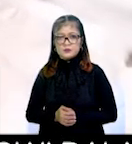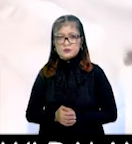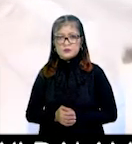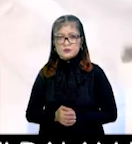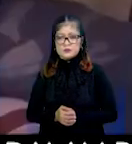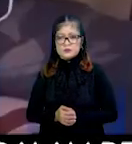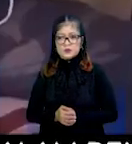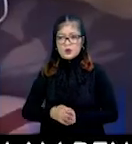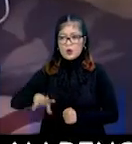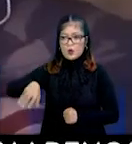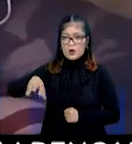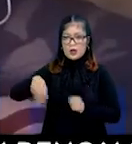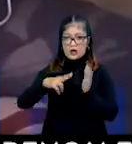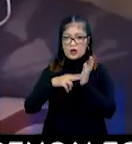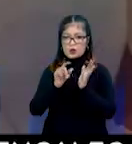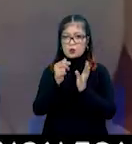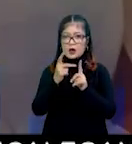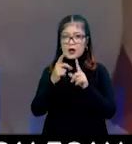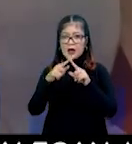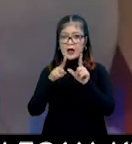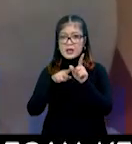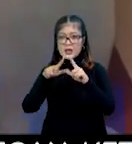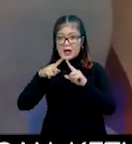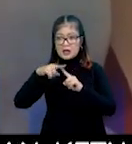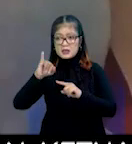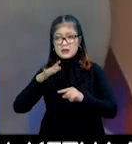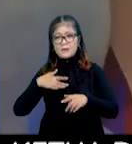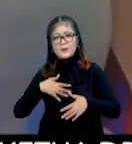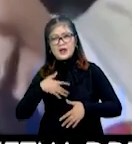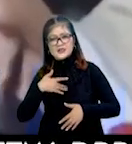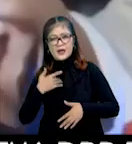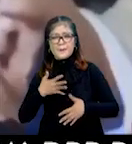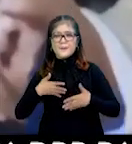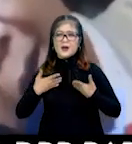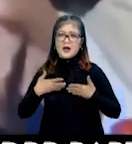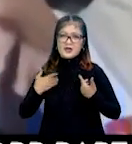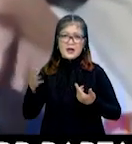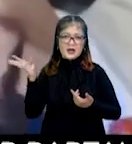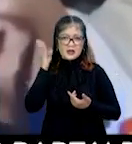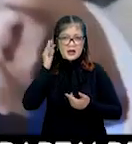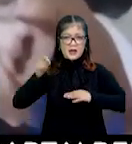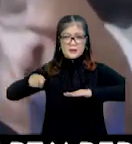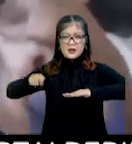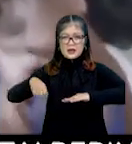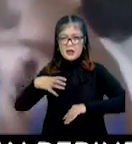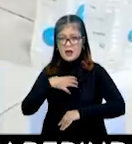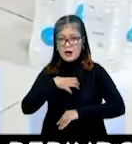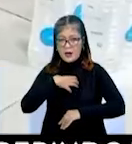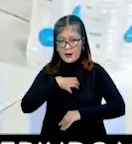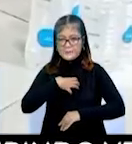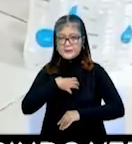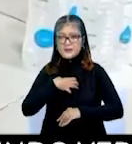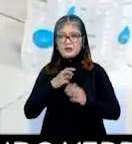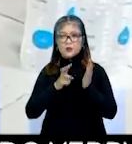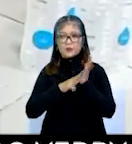Keluarga Nur Hayati tidak bisa menyembunyikan rasa bahagia mereka saat mendengar pernyataan Menko Polhukam Mahfud MD.